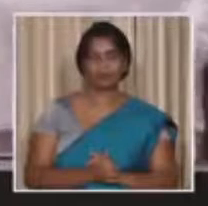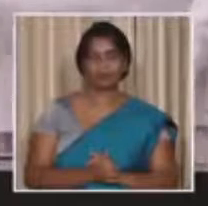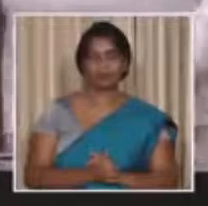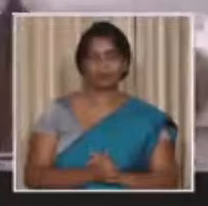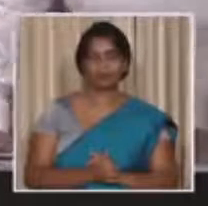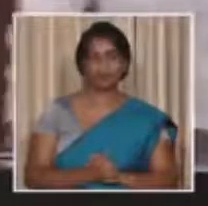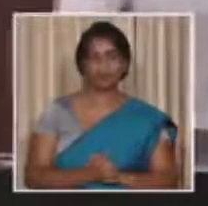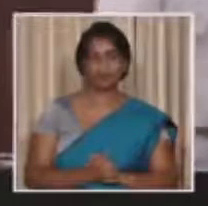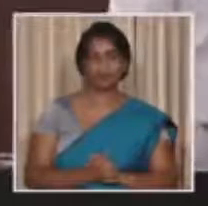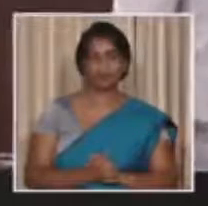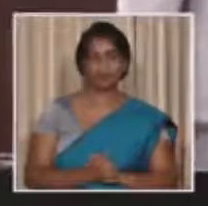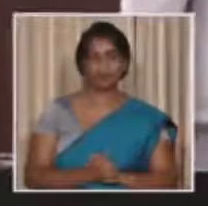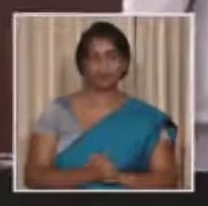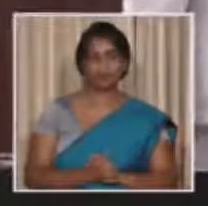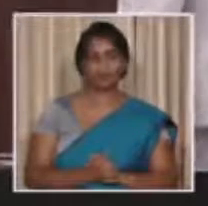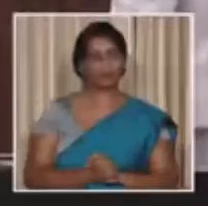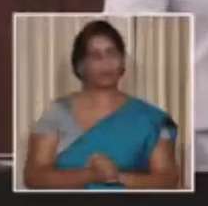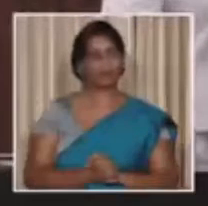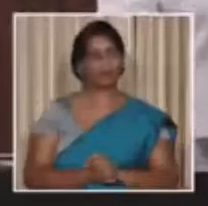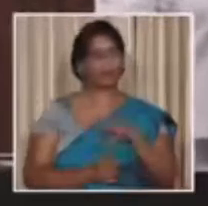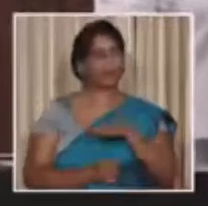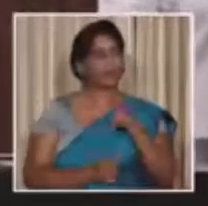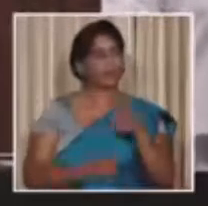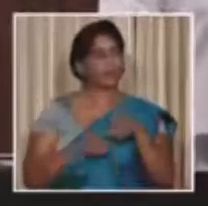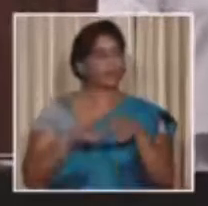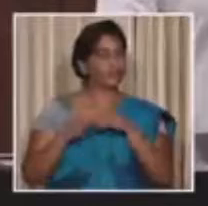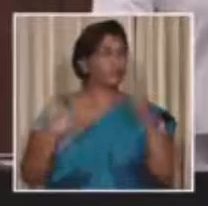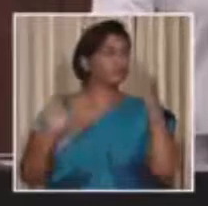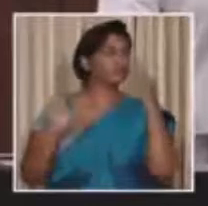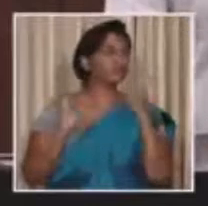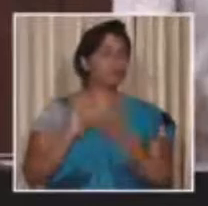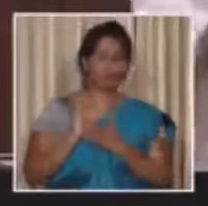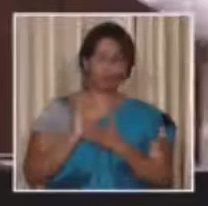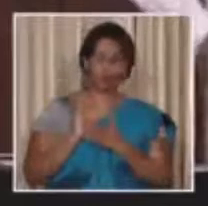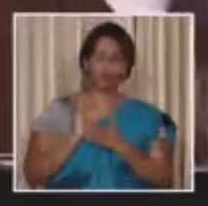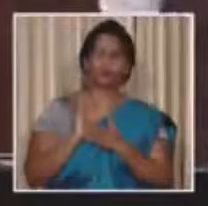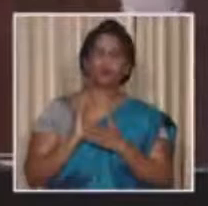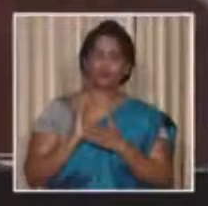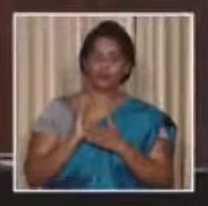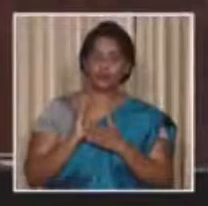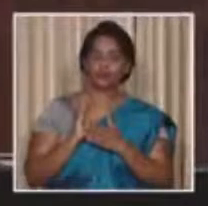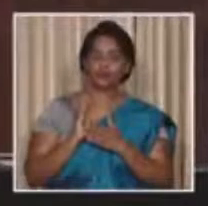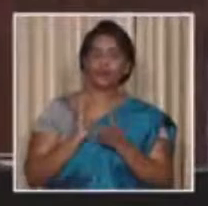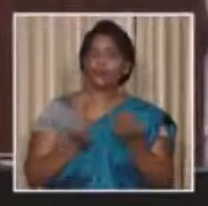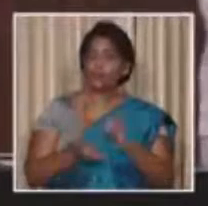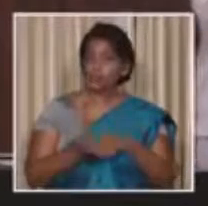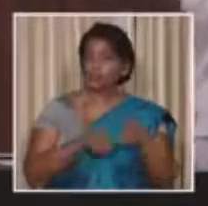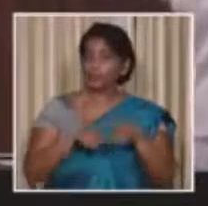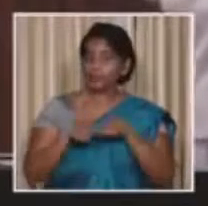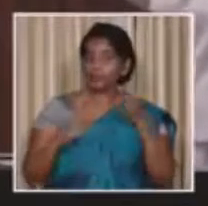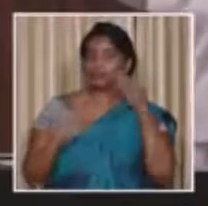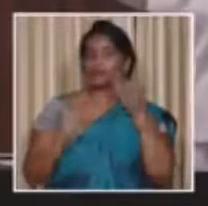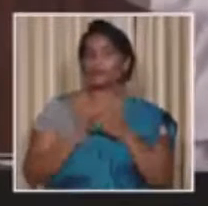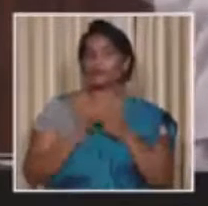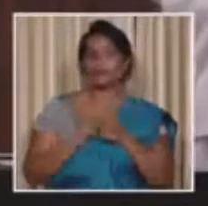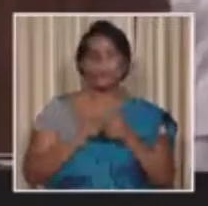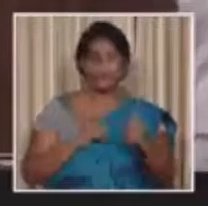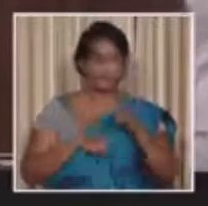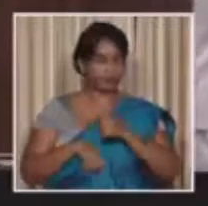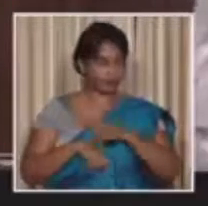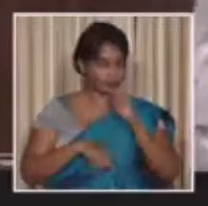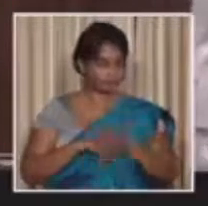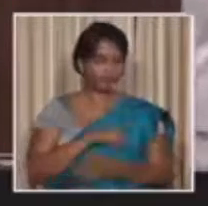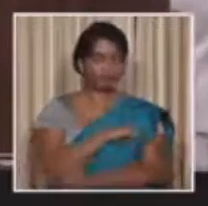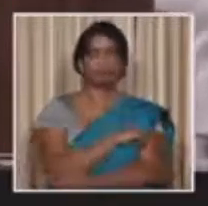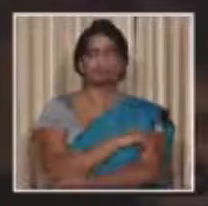අපි ඒ නිසා මේ එම අලුත් වගාව පිළිබඳව නැවත වගාව පිළිබඳව අපි මේ අවධානය යොමු කළ යුතු කාලයක්.